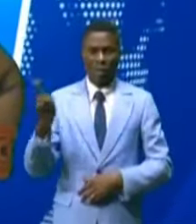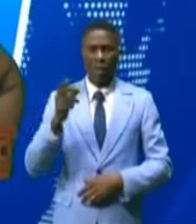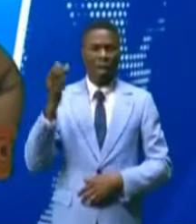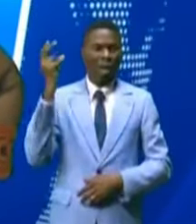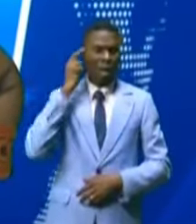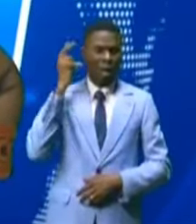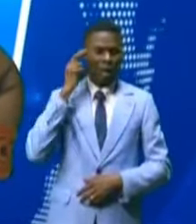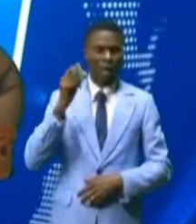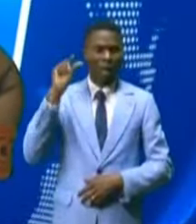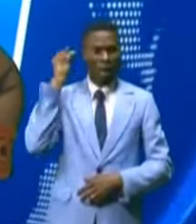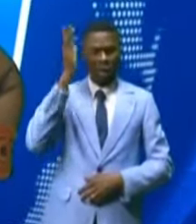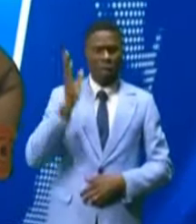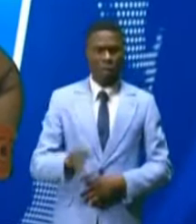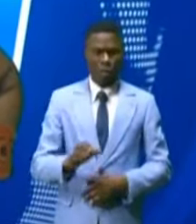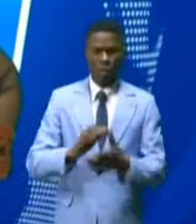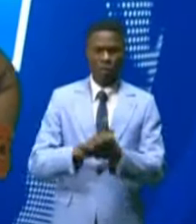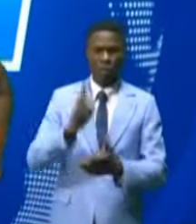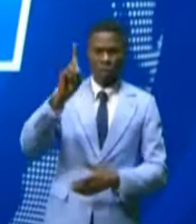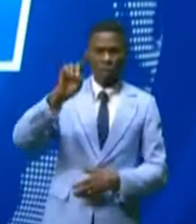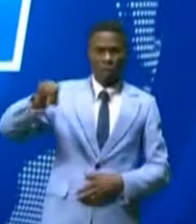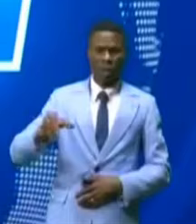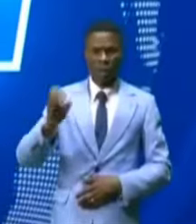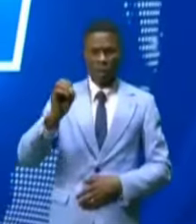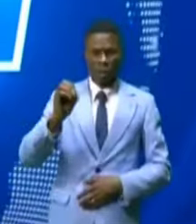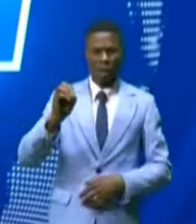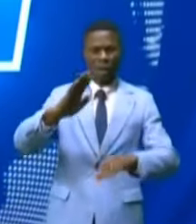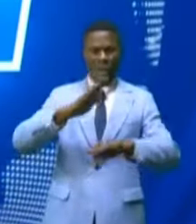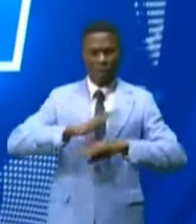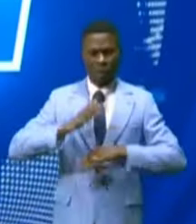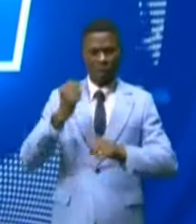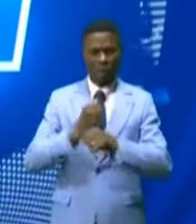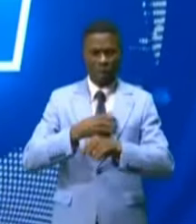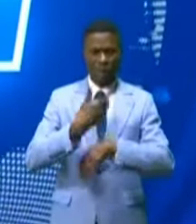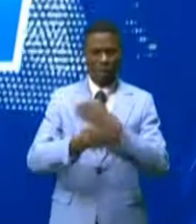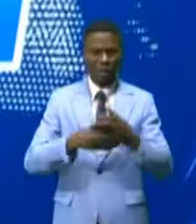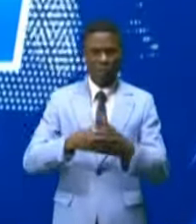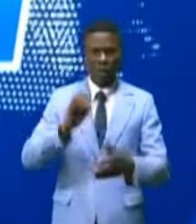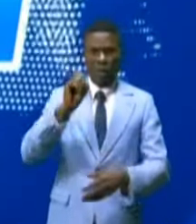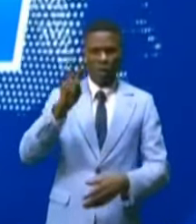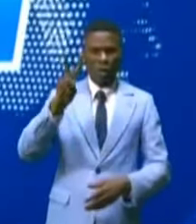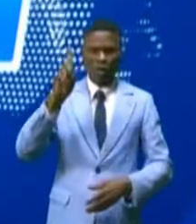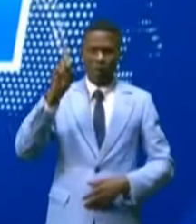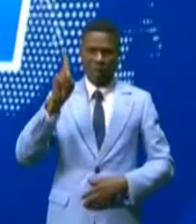gouverneur John Kabea s'est dit satisfait du travail rendu par l'Office de voirie et drainage.